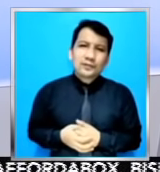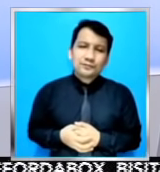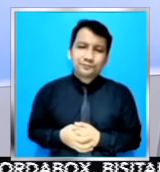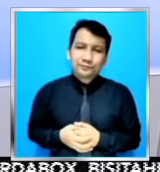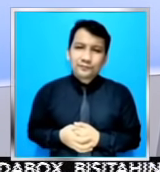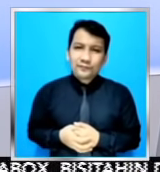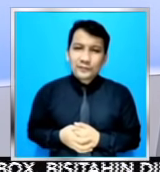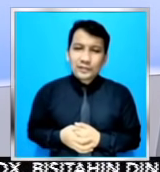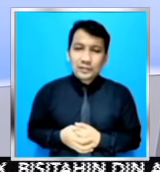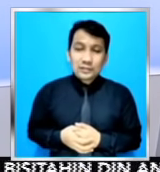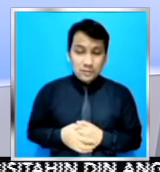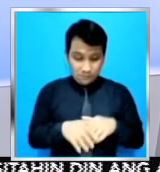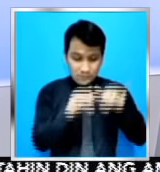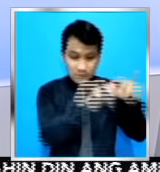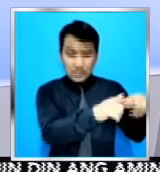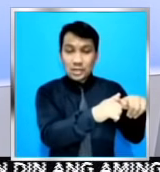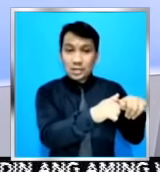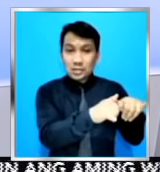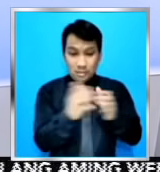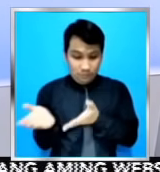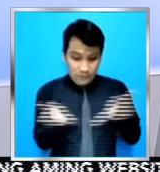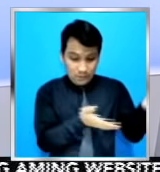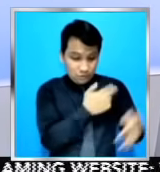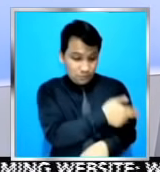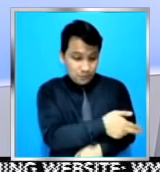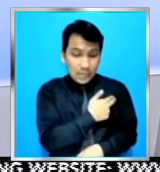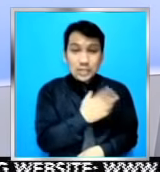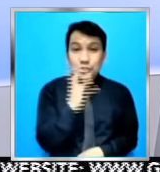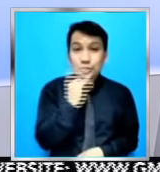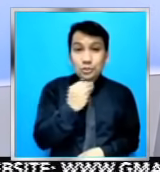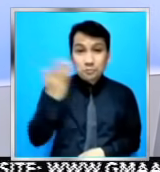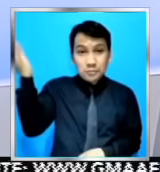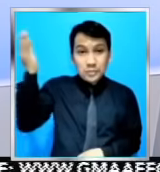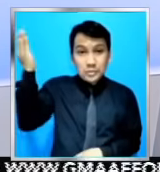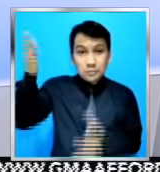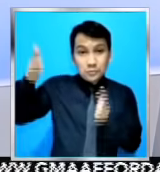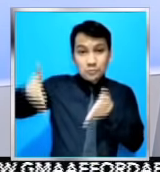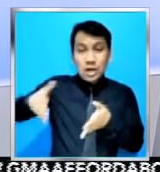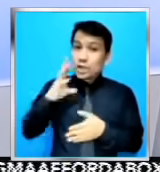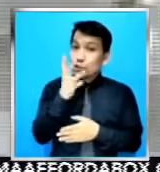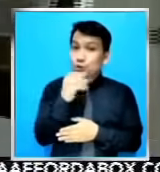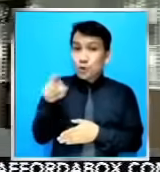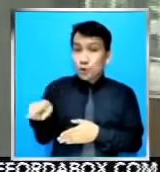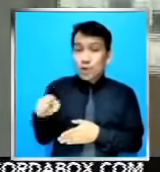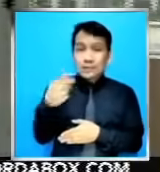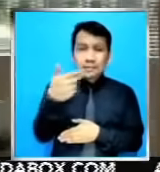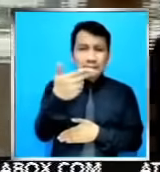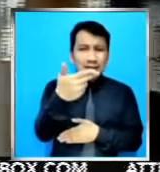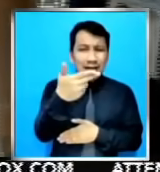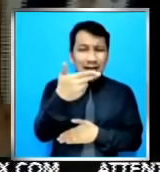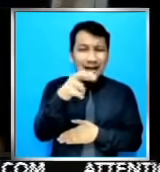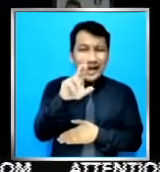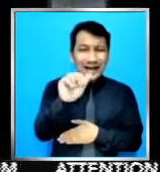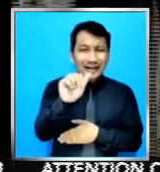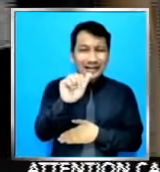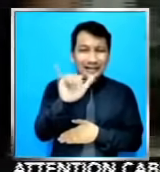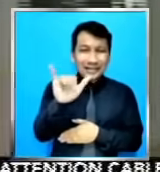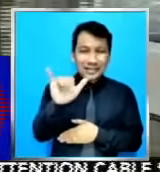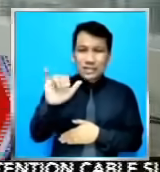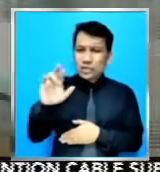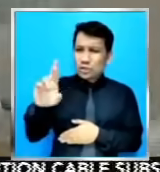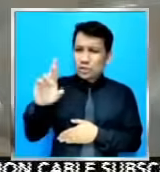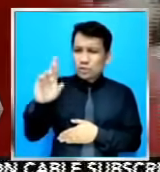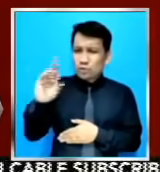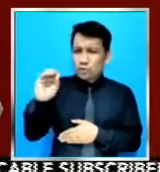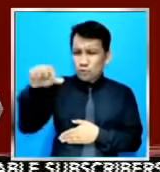Naka-confine sa ospital si presidential spokesperson Harry Roque dahil sa COVID-19. Sa isang statement, sinabi niyang nasa ospital siya para sa COVID